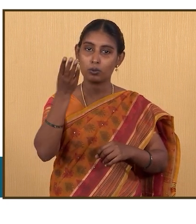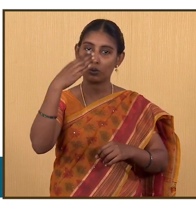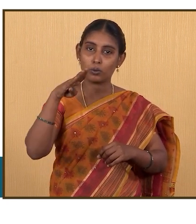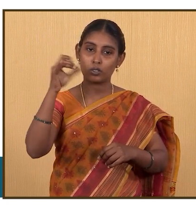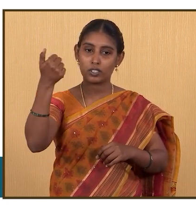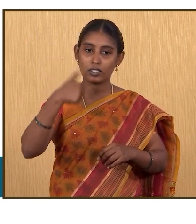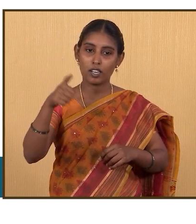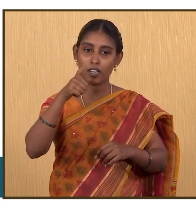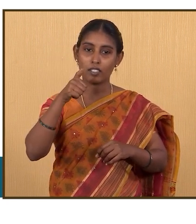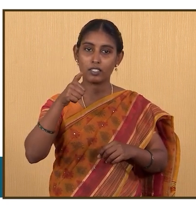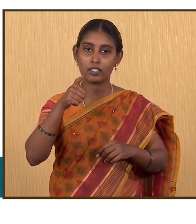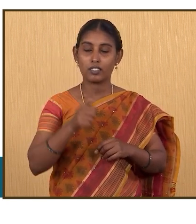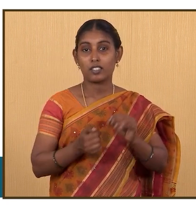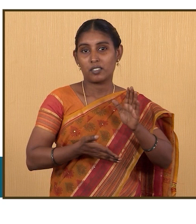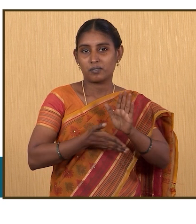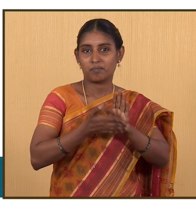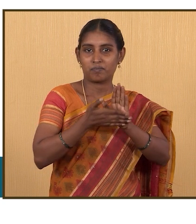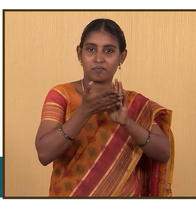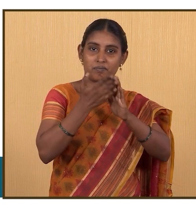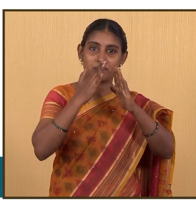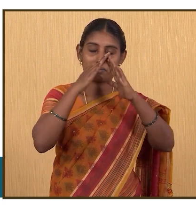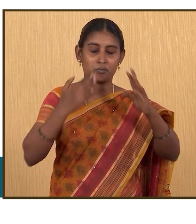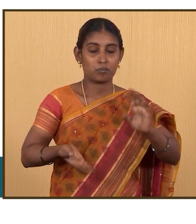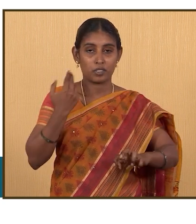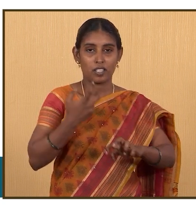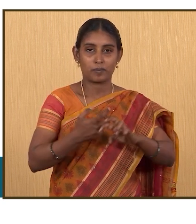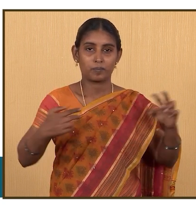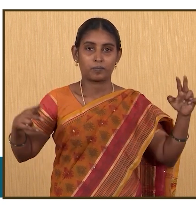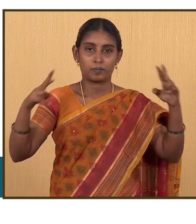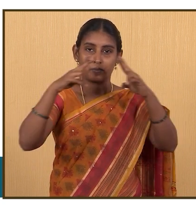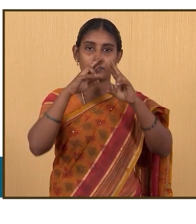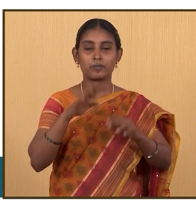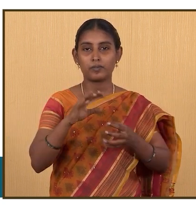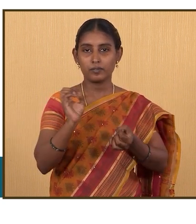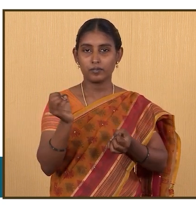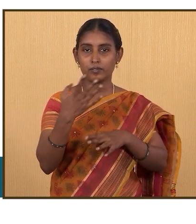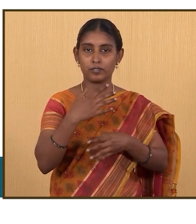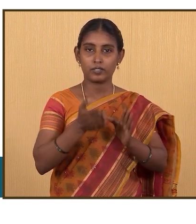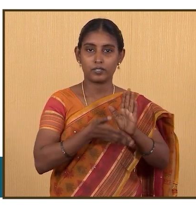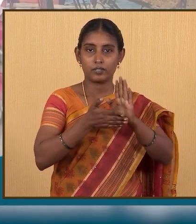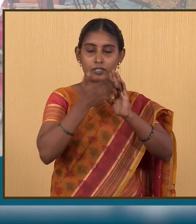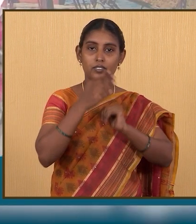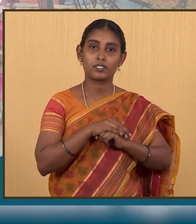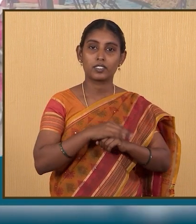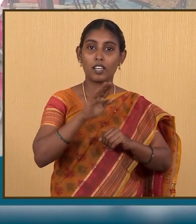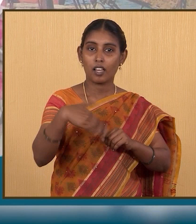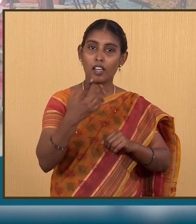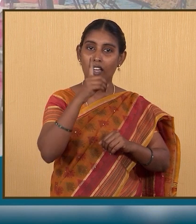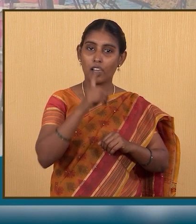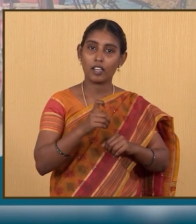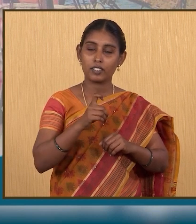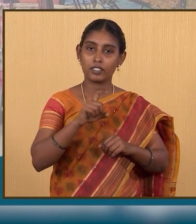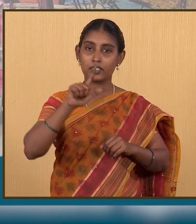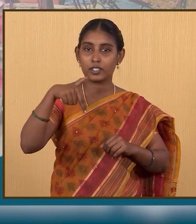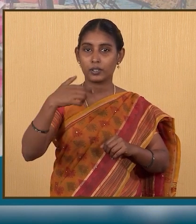1696 அங்கே ஒரு கோட்டையை கட்டுறாங்க, மிகப்பெரிய கோட்டையை கட்டுறாங்க. அது பின்னால் அதாவது